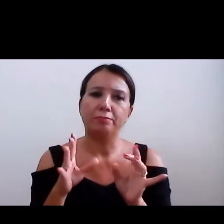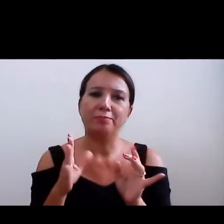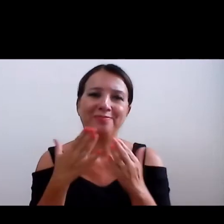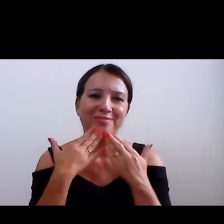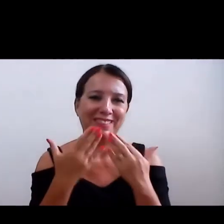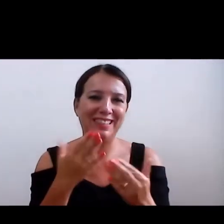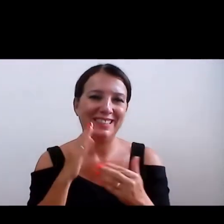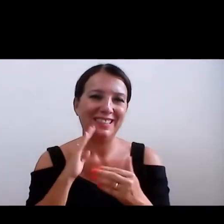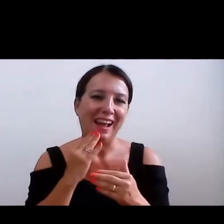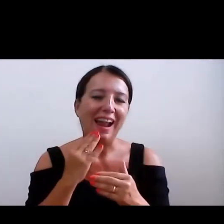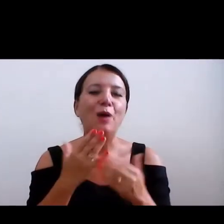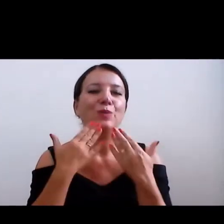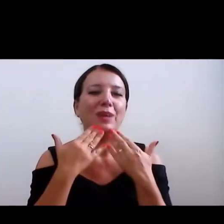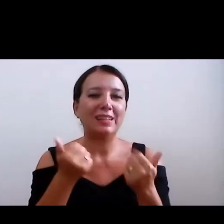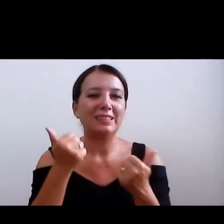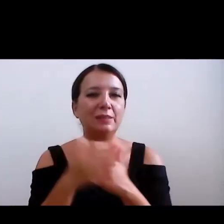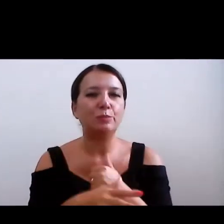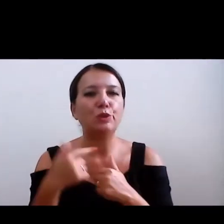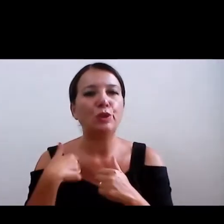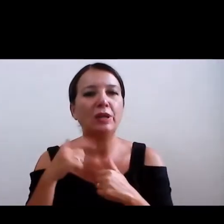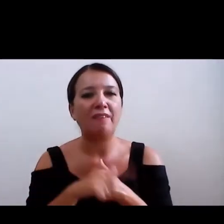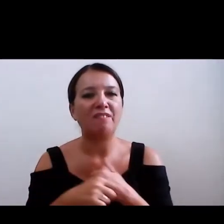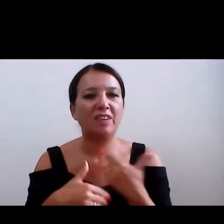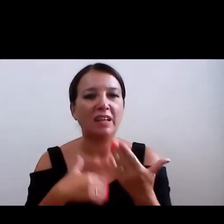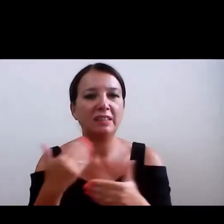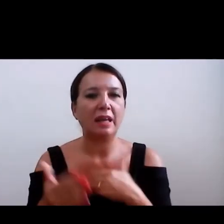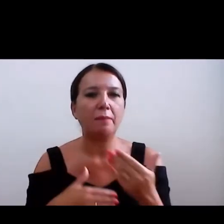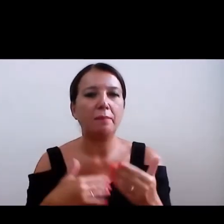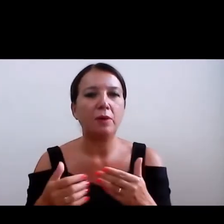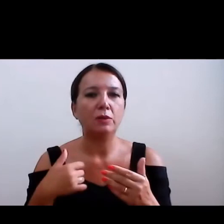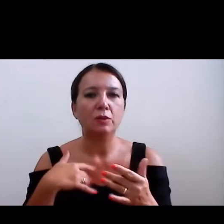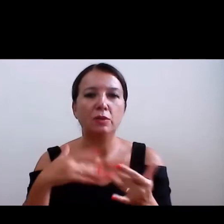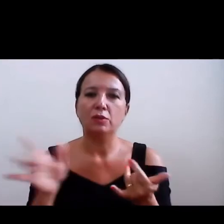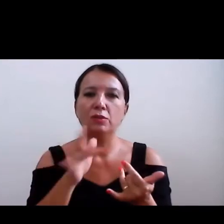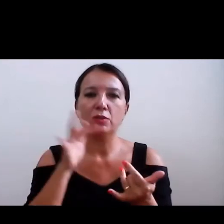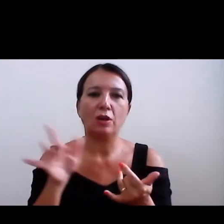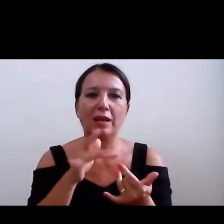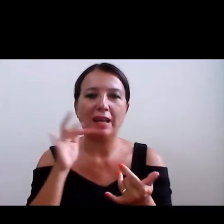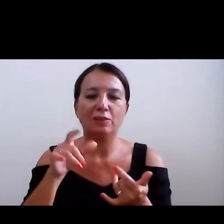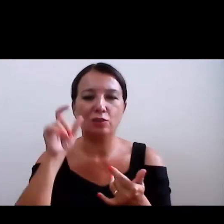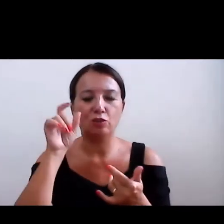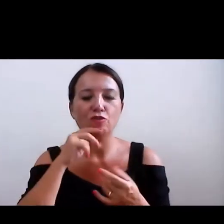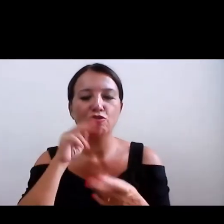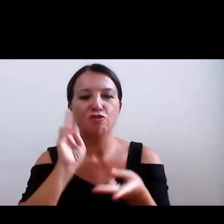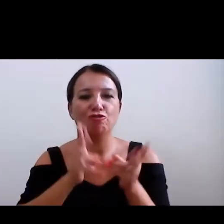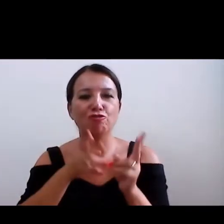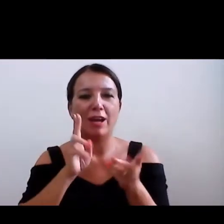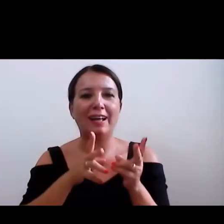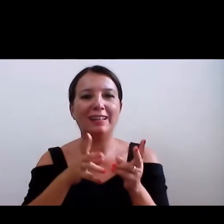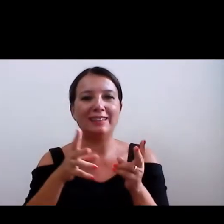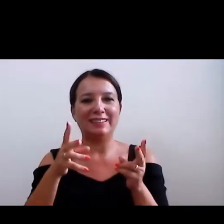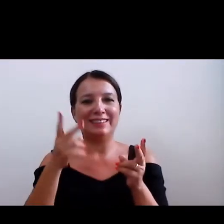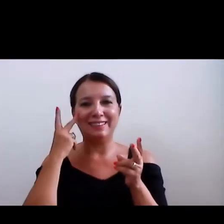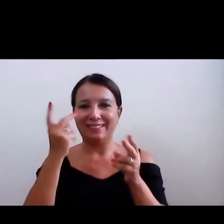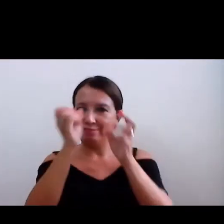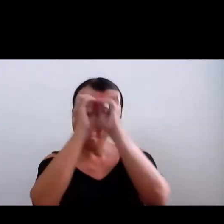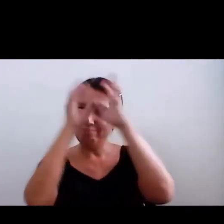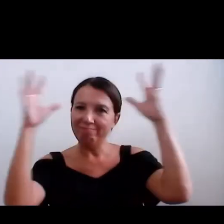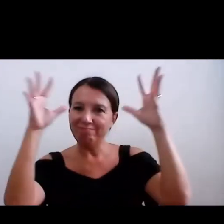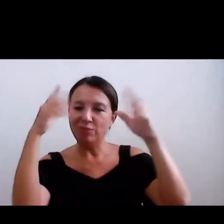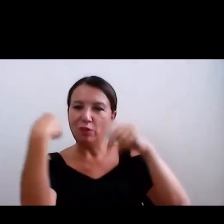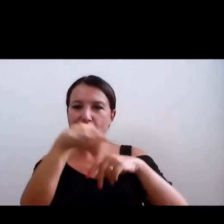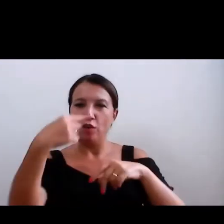Claudia, grazie mille. Io nel frattempo stavo scorrendo appunto la chat proprio per leggere le suggestioni che sono venute